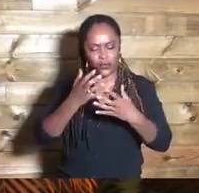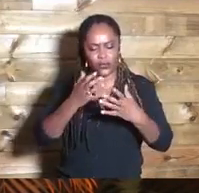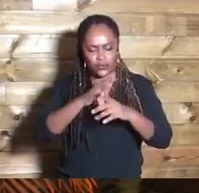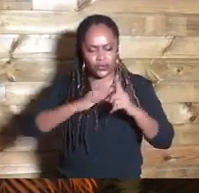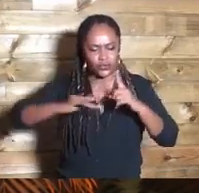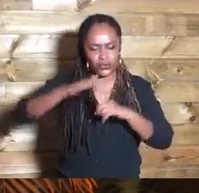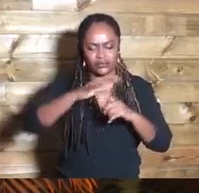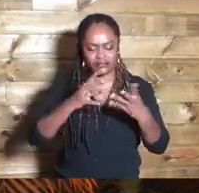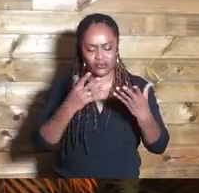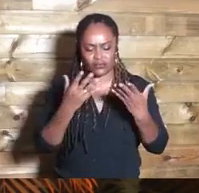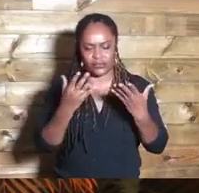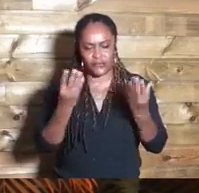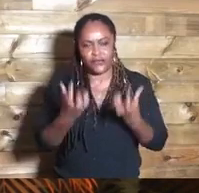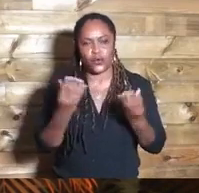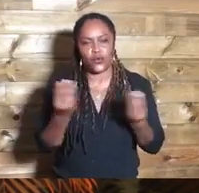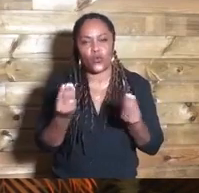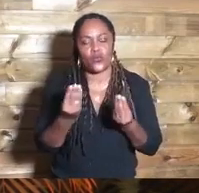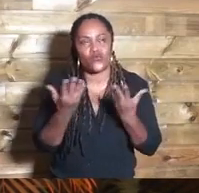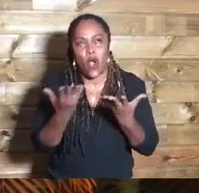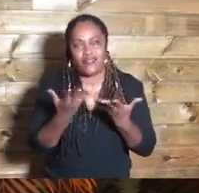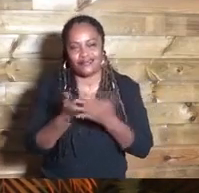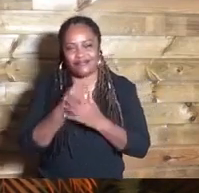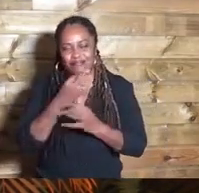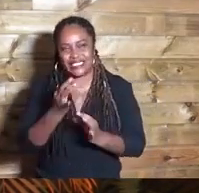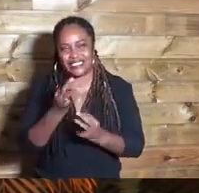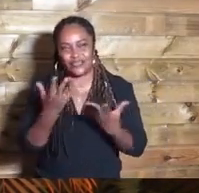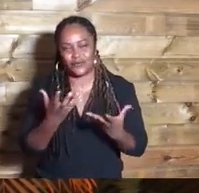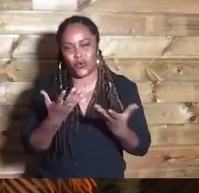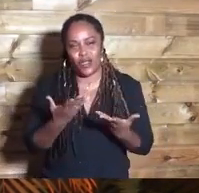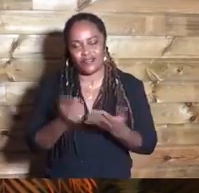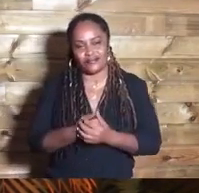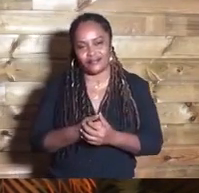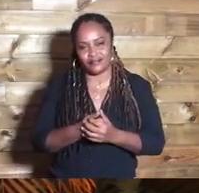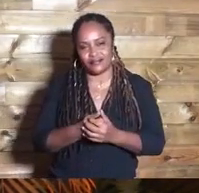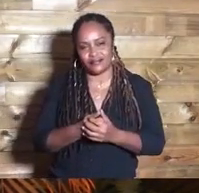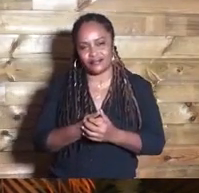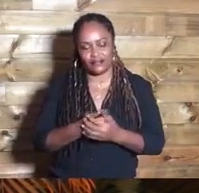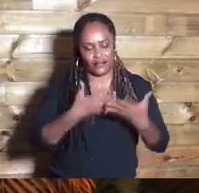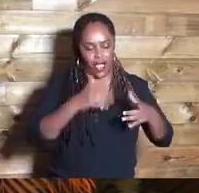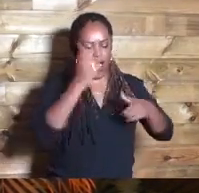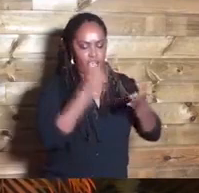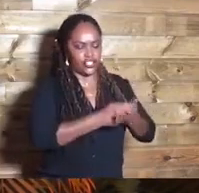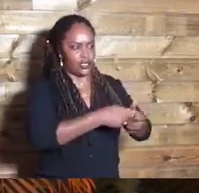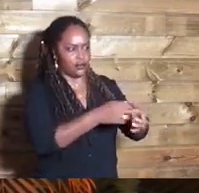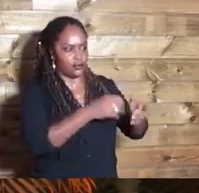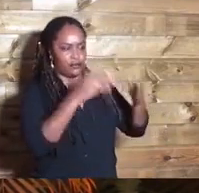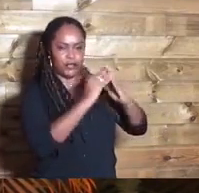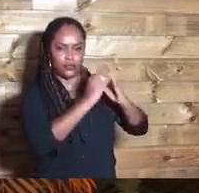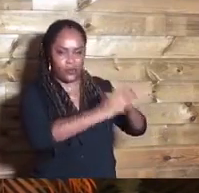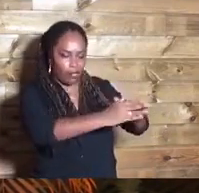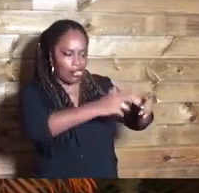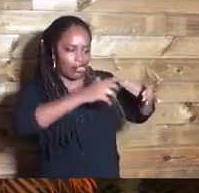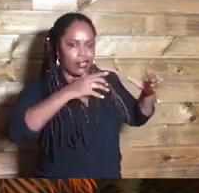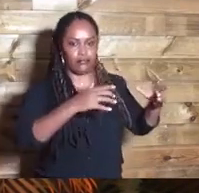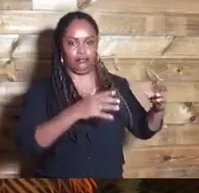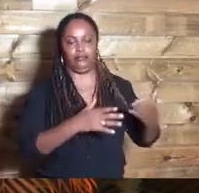vraiment on réussit les ou acheter un gros 4x4, les ou acheter un gros pick-up, les ou acheter un gros case? Et si nous n'avons pas savoir qui j'ai